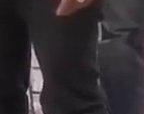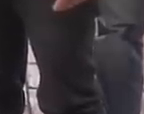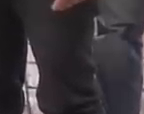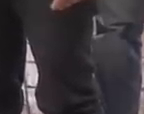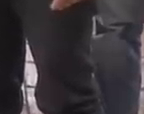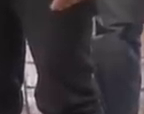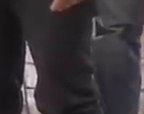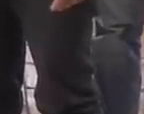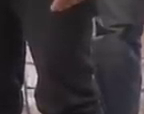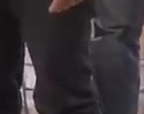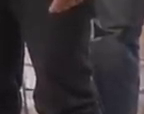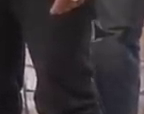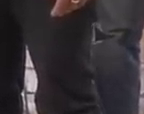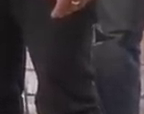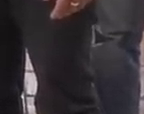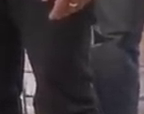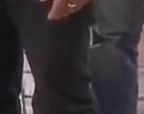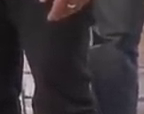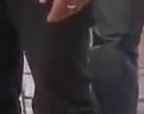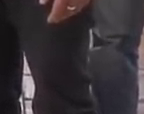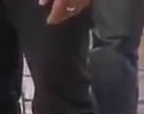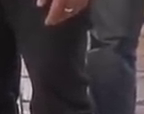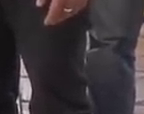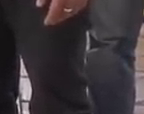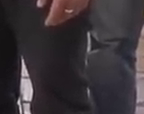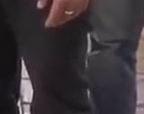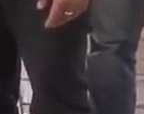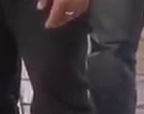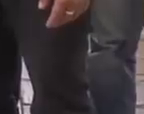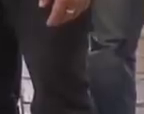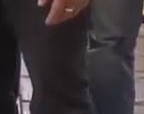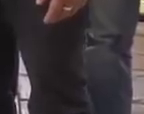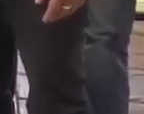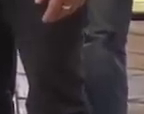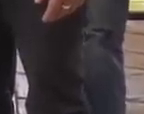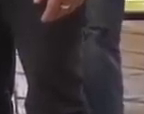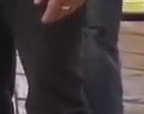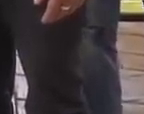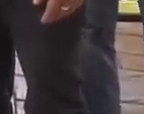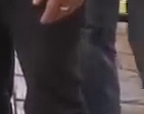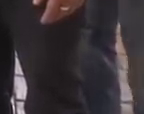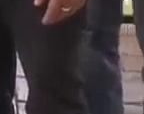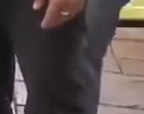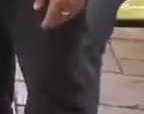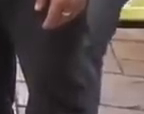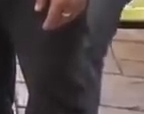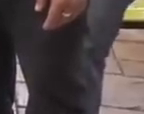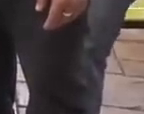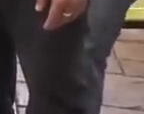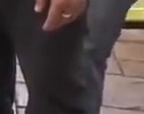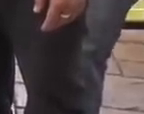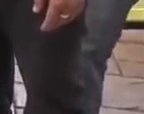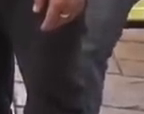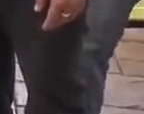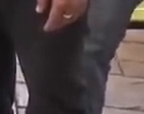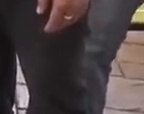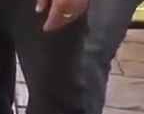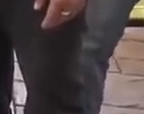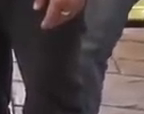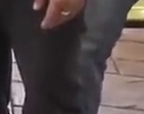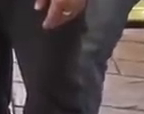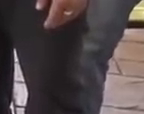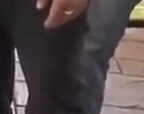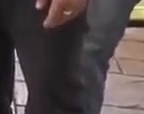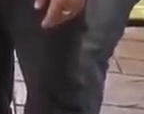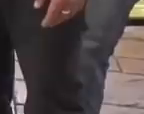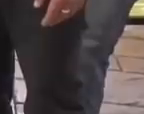namin. Malaking tulong po to sa bawat isa po sa amin. Nakatanggap po kami ng 50,000 na refund. Isa pong taus-pusong pasasalamat dahil